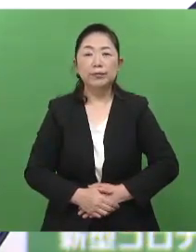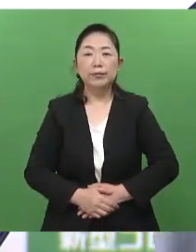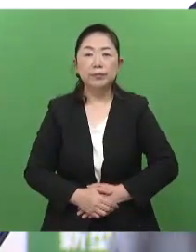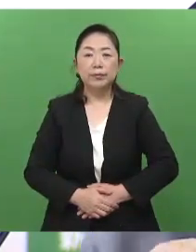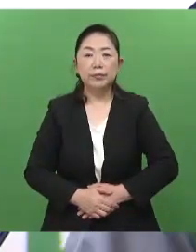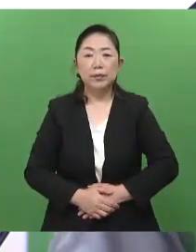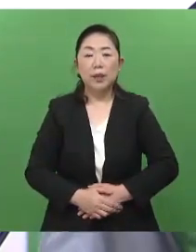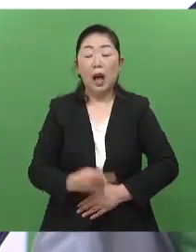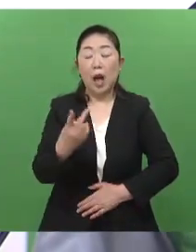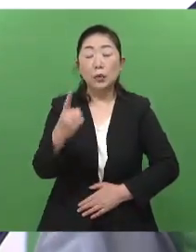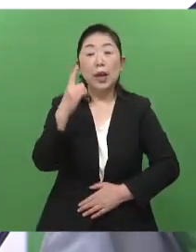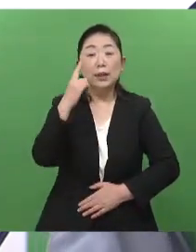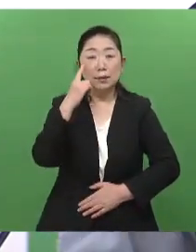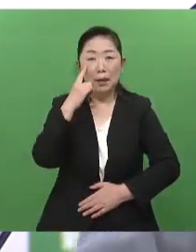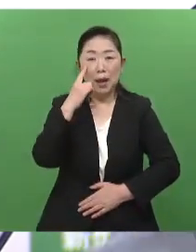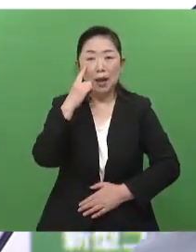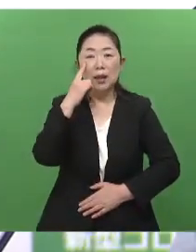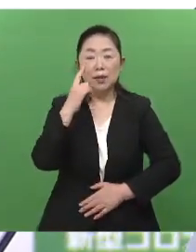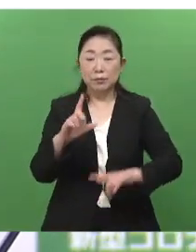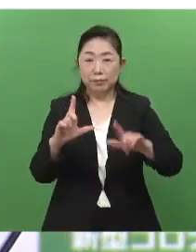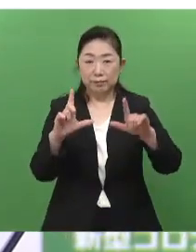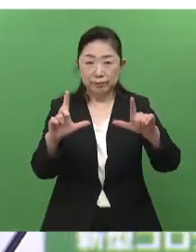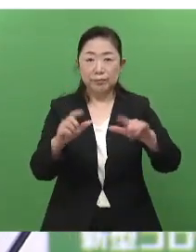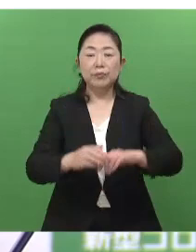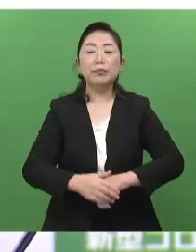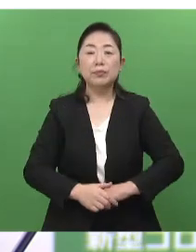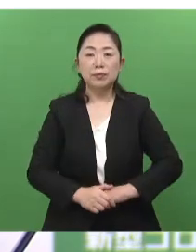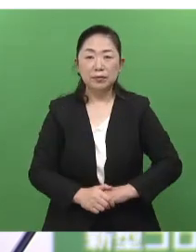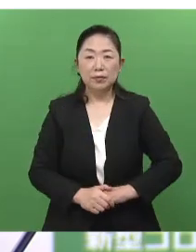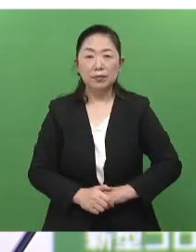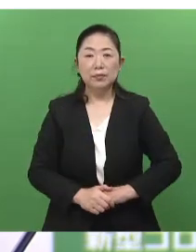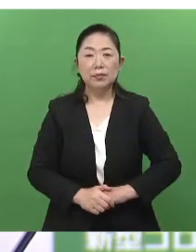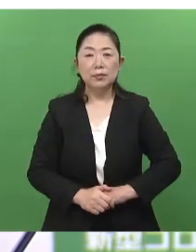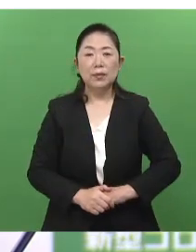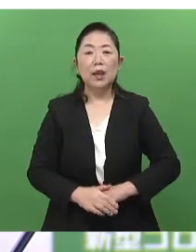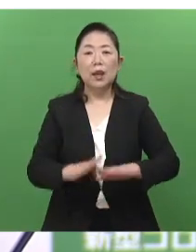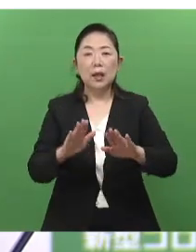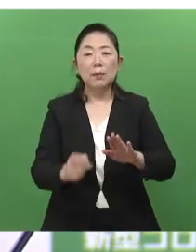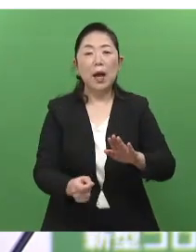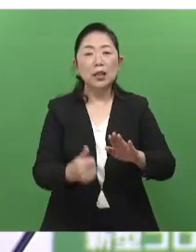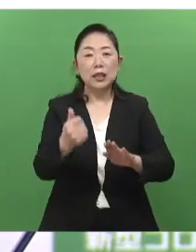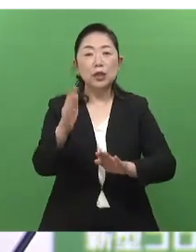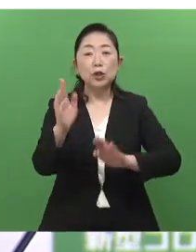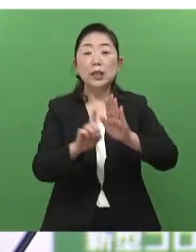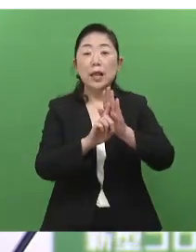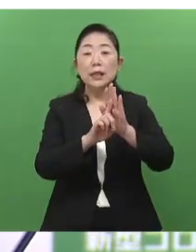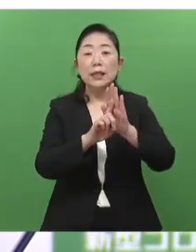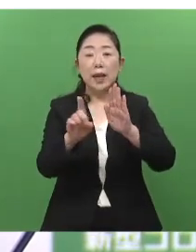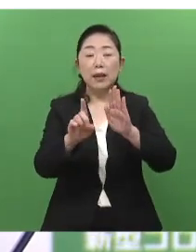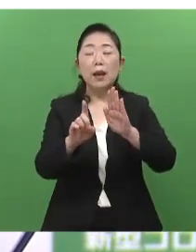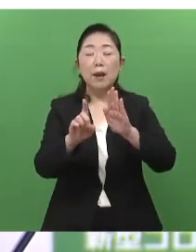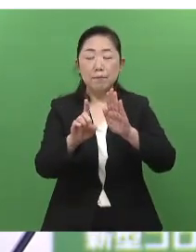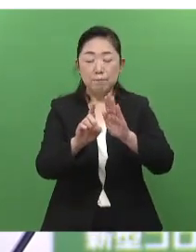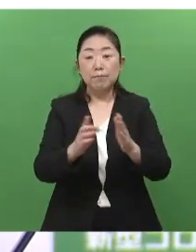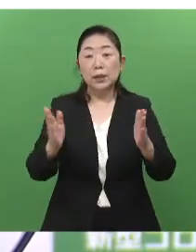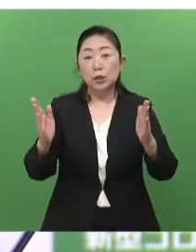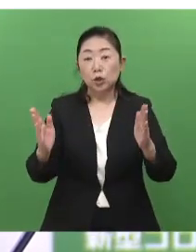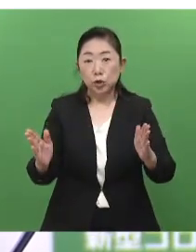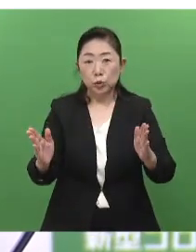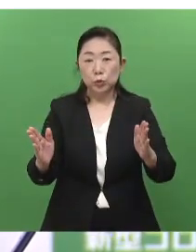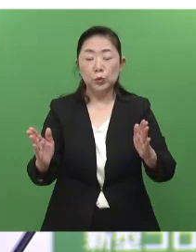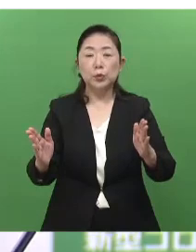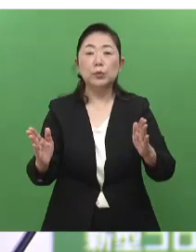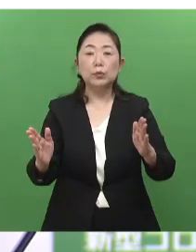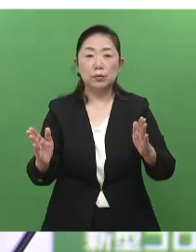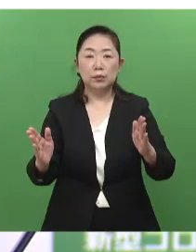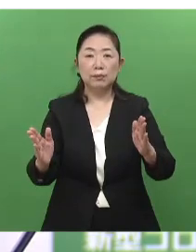2点目のオリンピック、はい、今こういう緊急事態宣言が行われているところでございますけれ